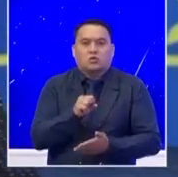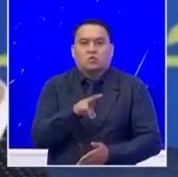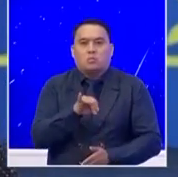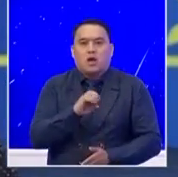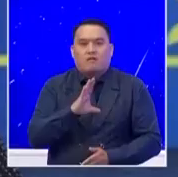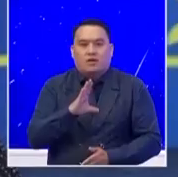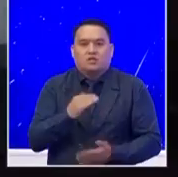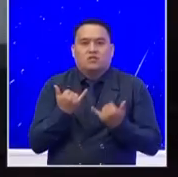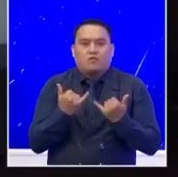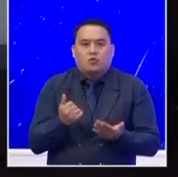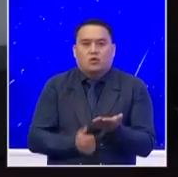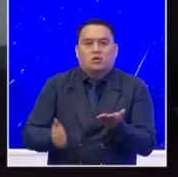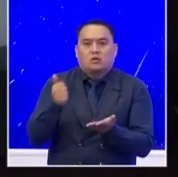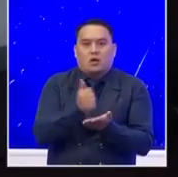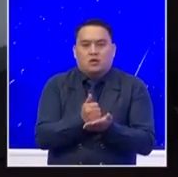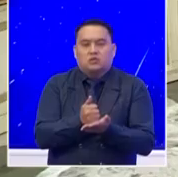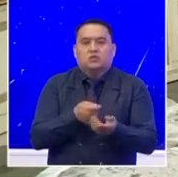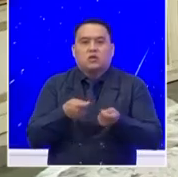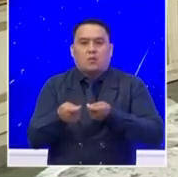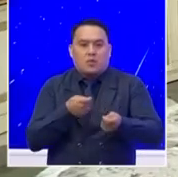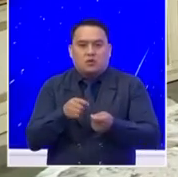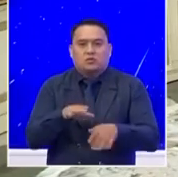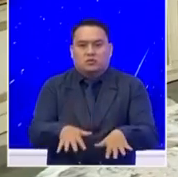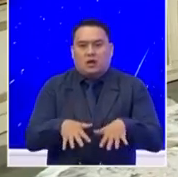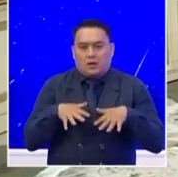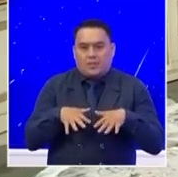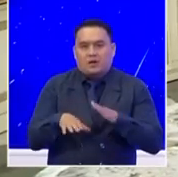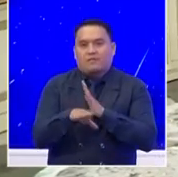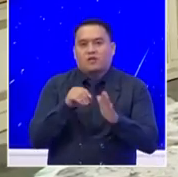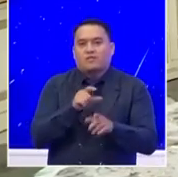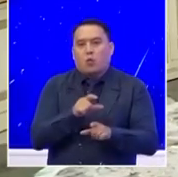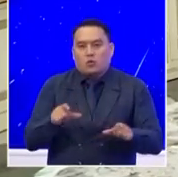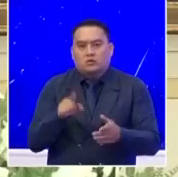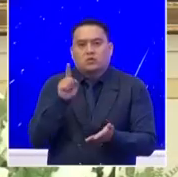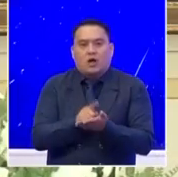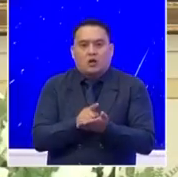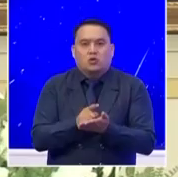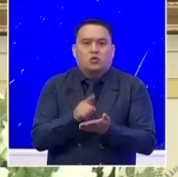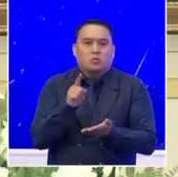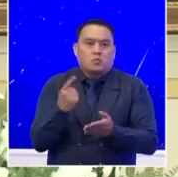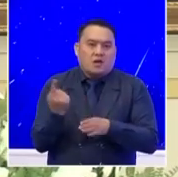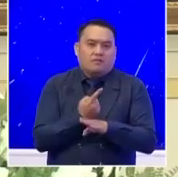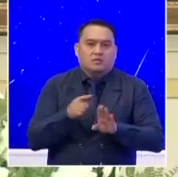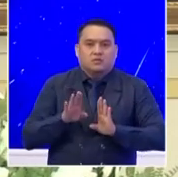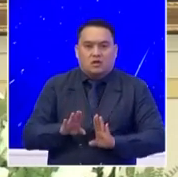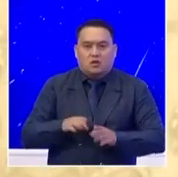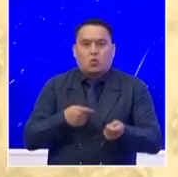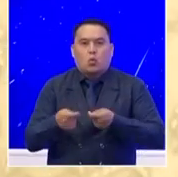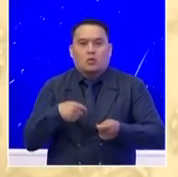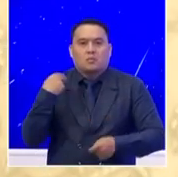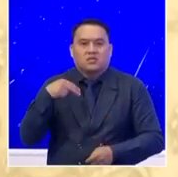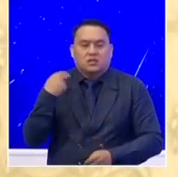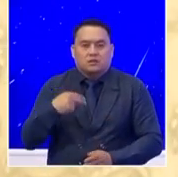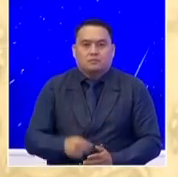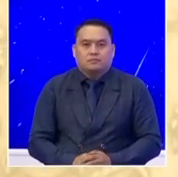Ашимбаев, которого сегодня назначили спикером Сената Республики Казахстан. До этого он занимал должность первого заместителя руководителя